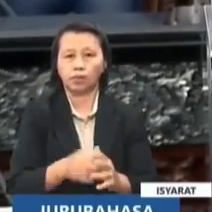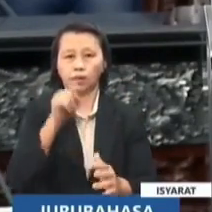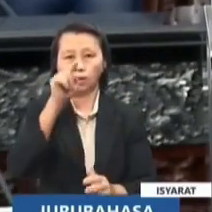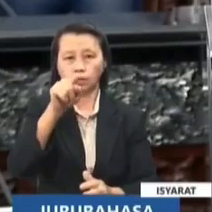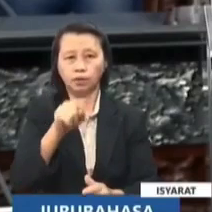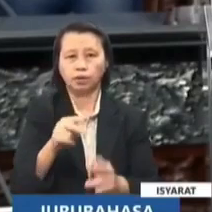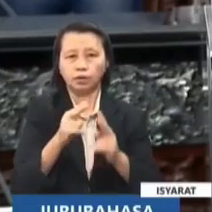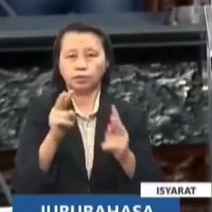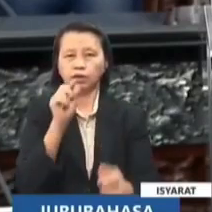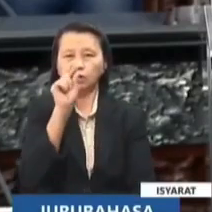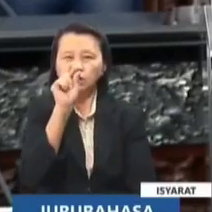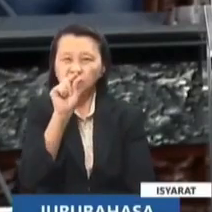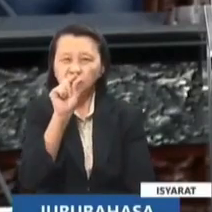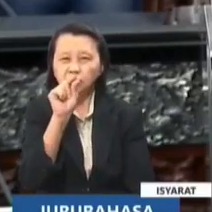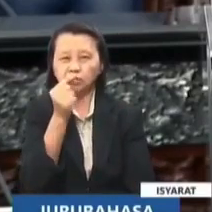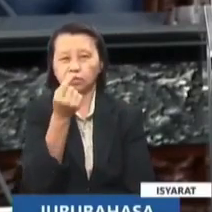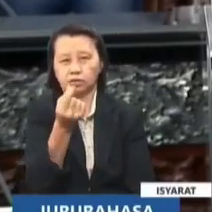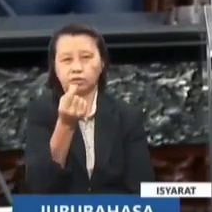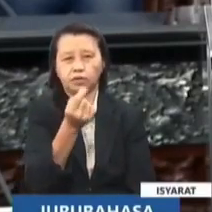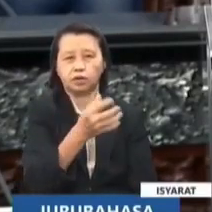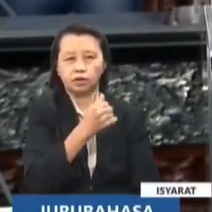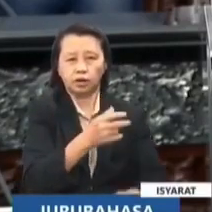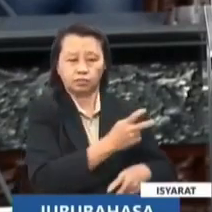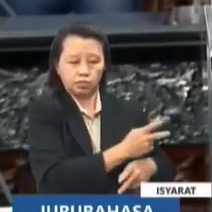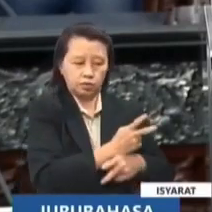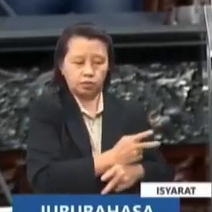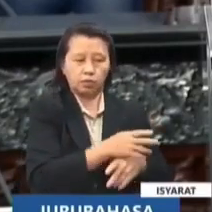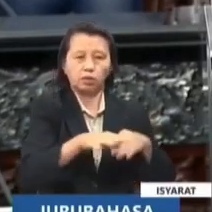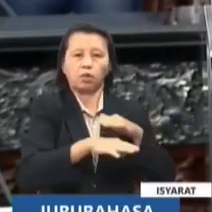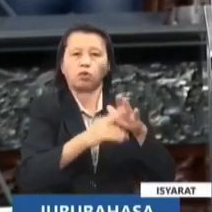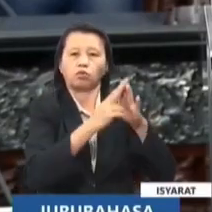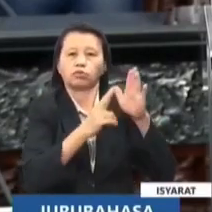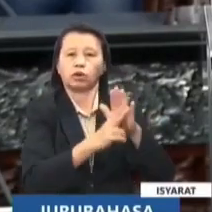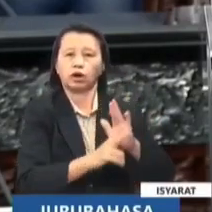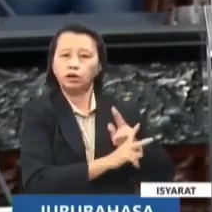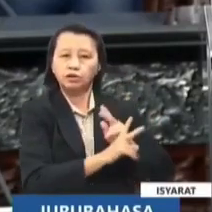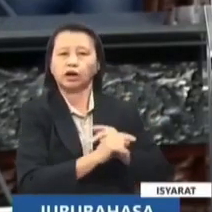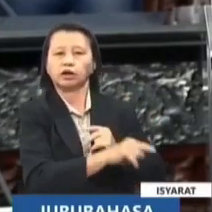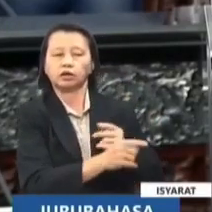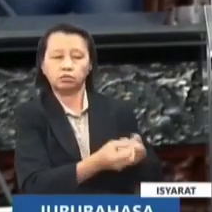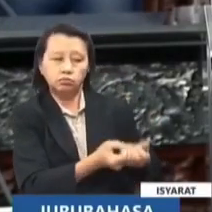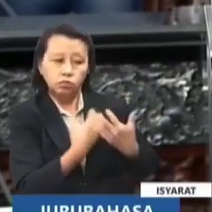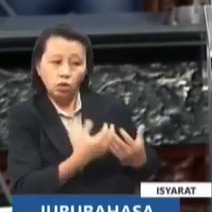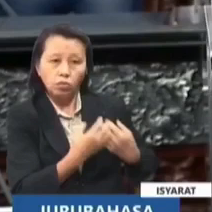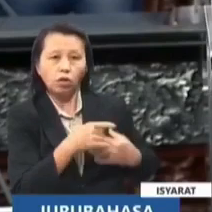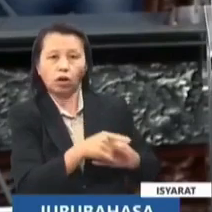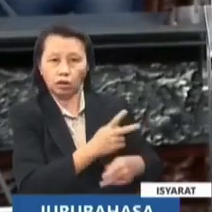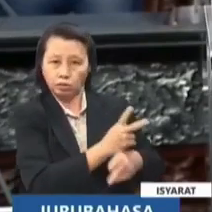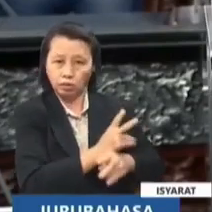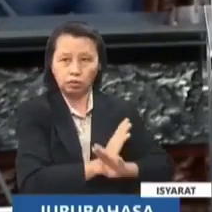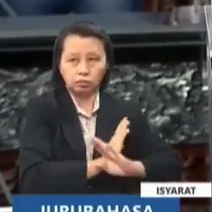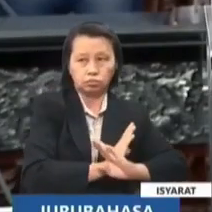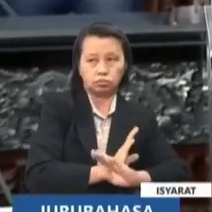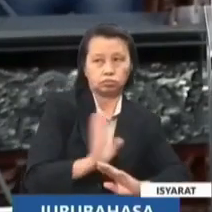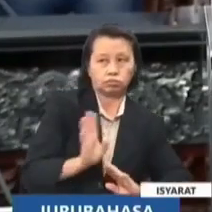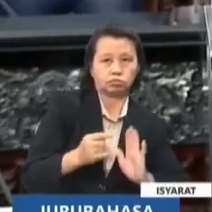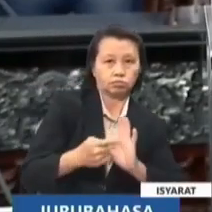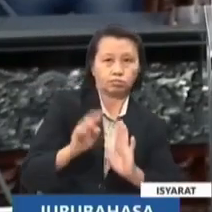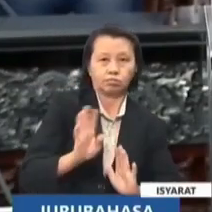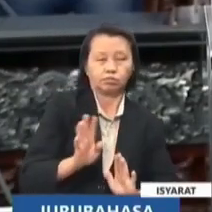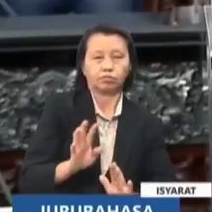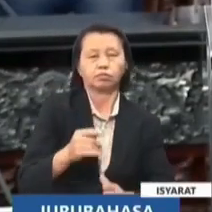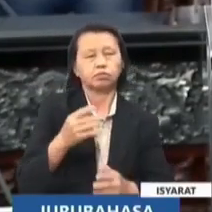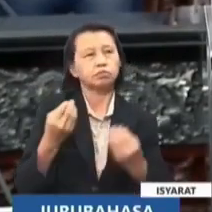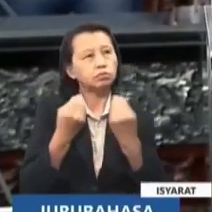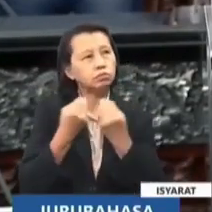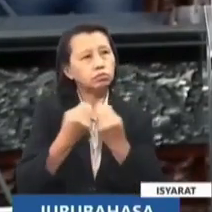nisbah yang amat kecil sekali mendapat perlindungan di bawah undang-undang ini. Berdasarkan statistik yang dikemukakan pada tahun yang saya